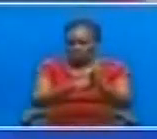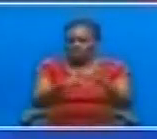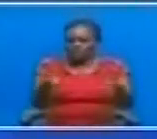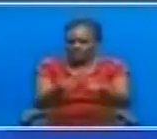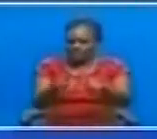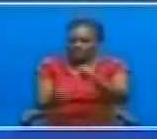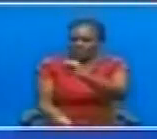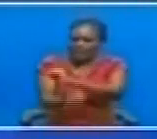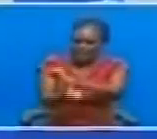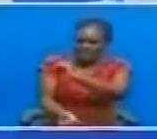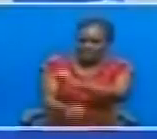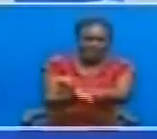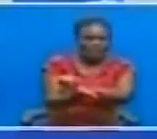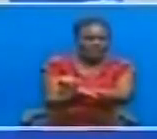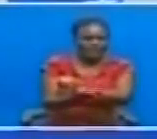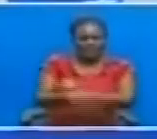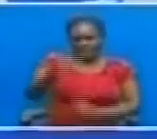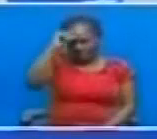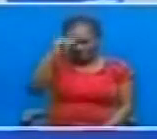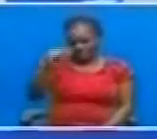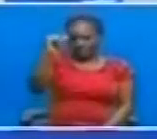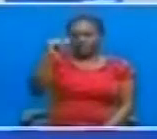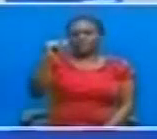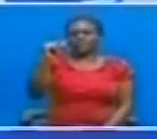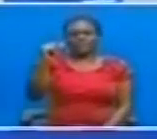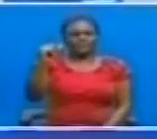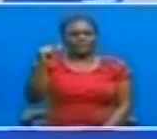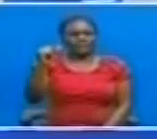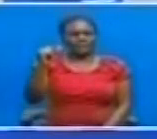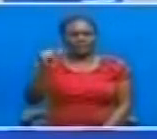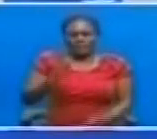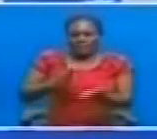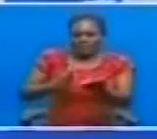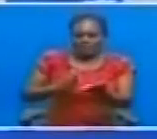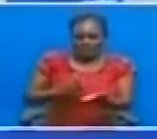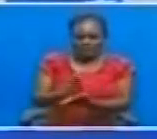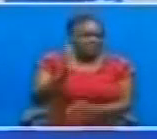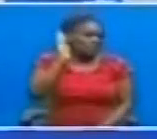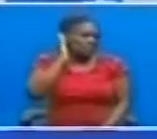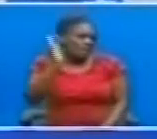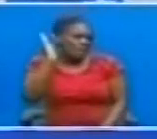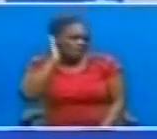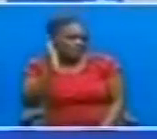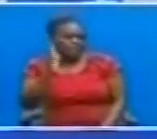na marais wa Marekani. With respect to the rights of gays and lesbians,